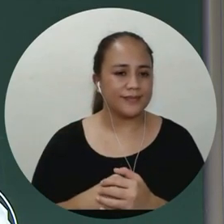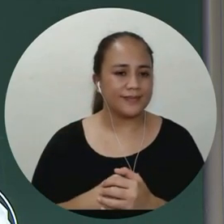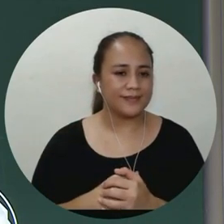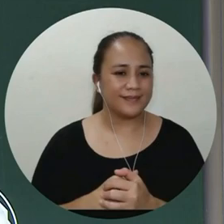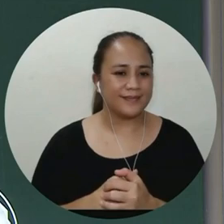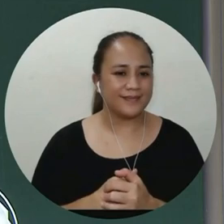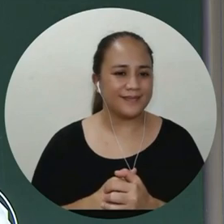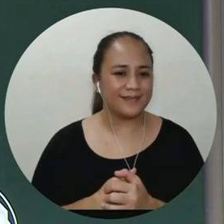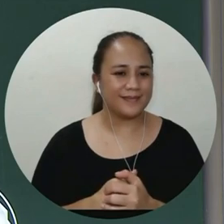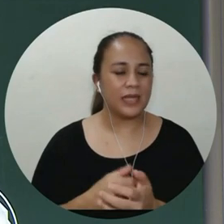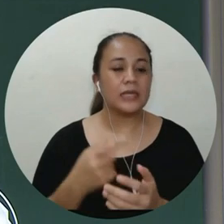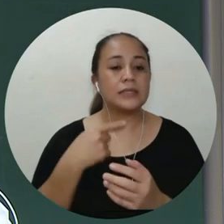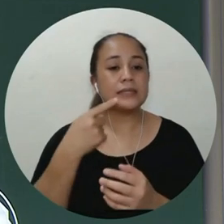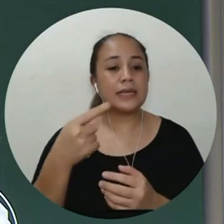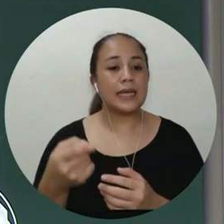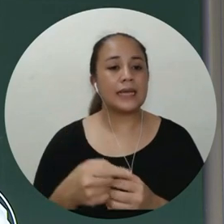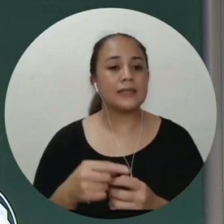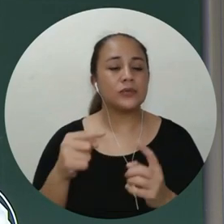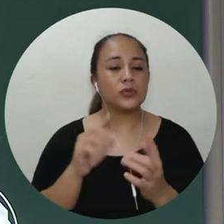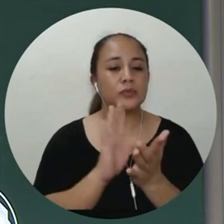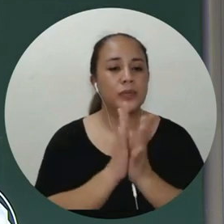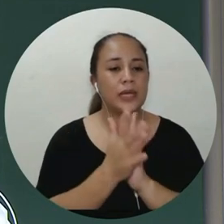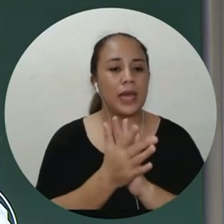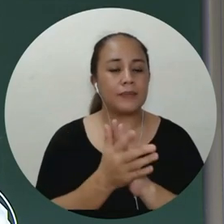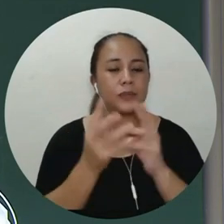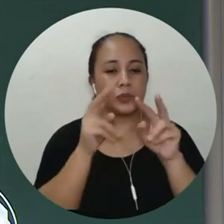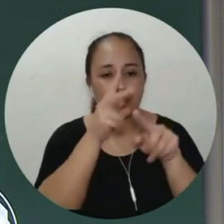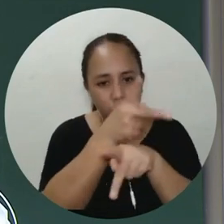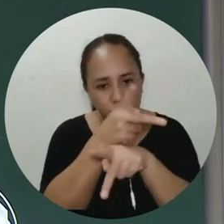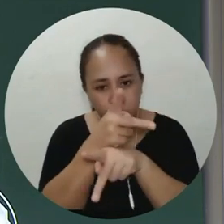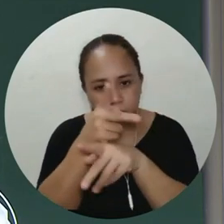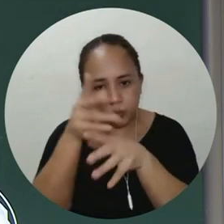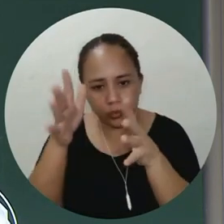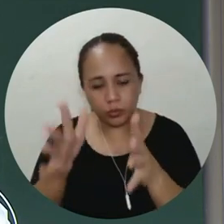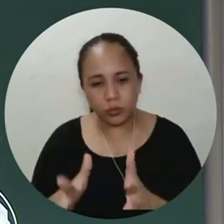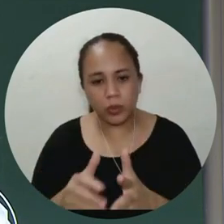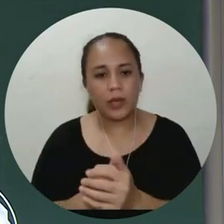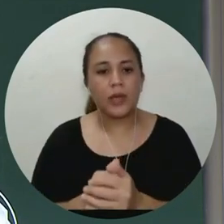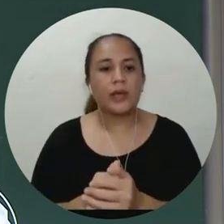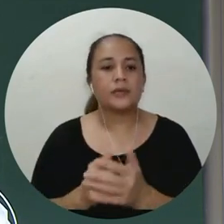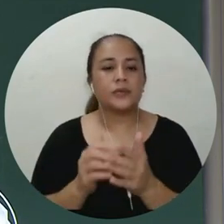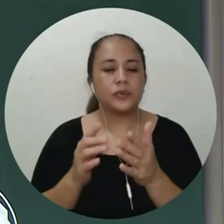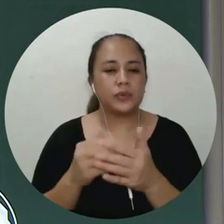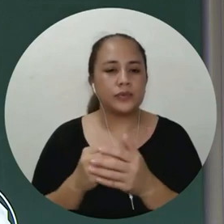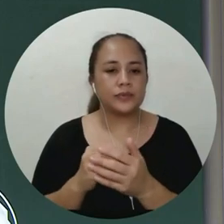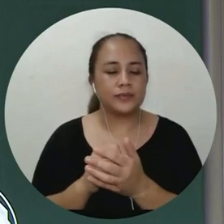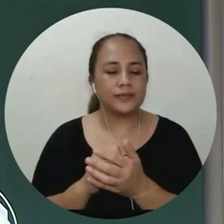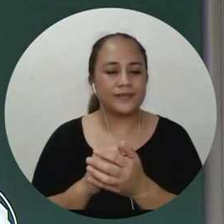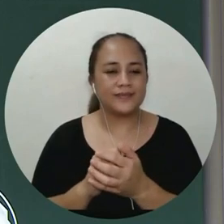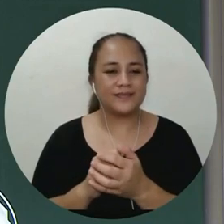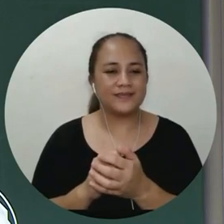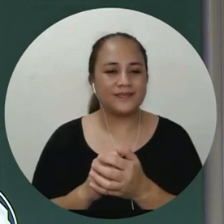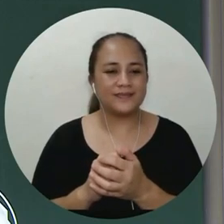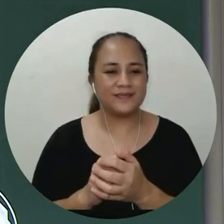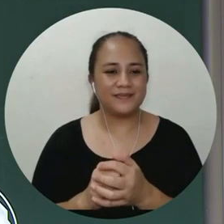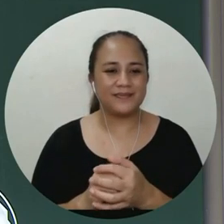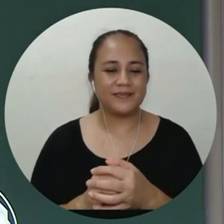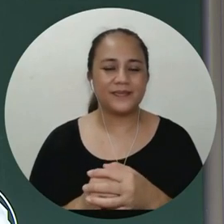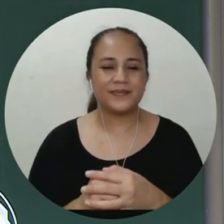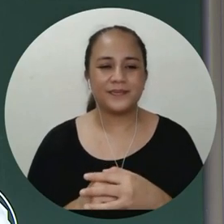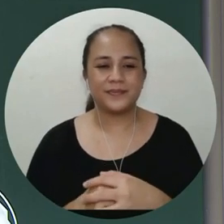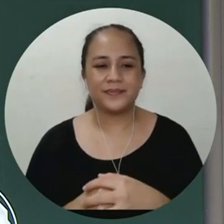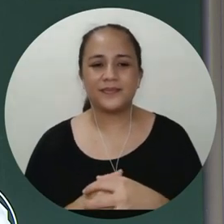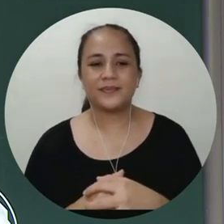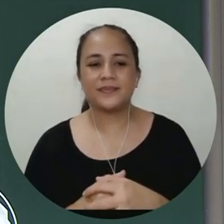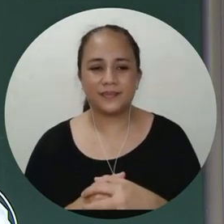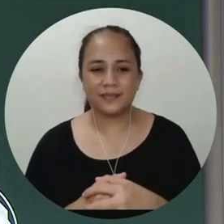나오죠. So it said to become the watchman to make the way, build up the highways to remove the stones. 237 나라 살릴 수 있는